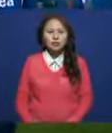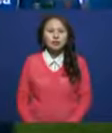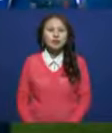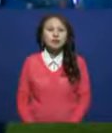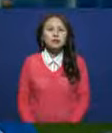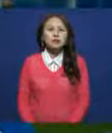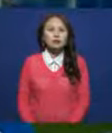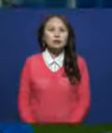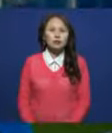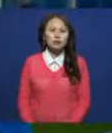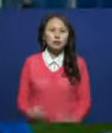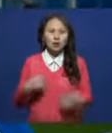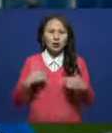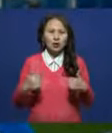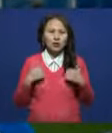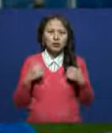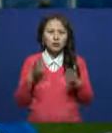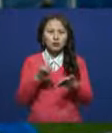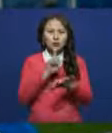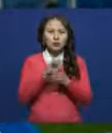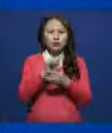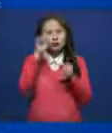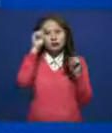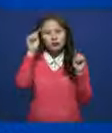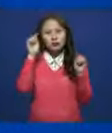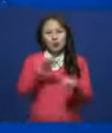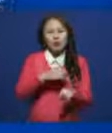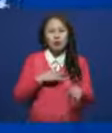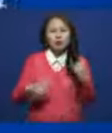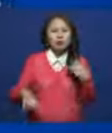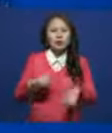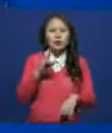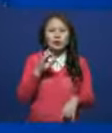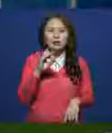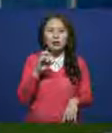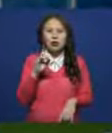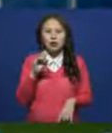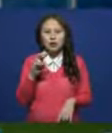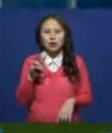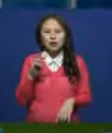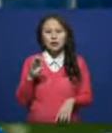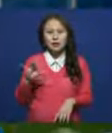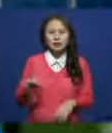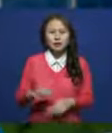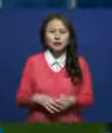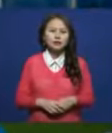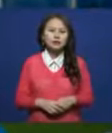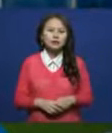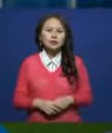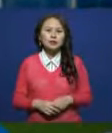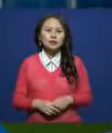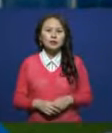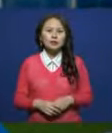келеді. Тұрсамын атақты футболист болуға. Криштиану Роналду, Лионель Месси,